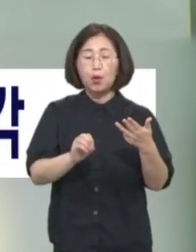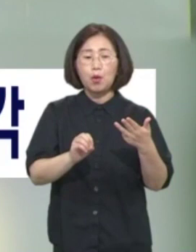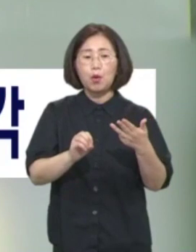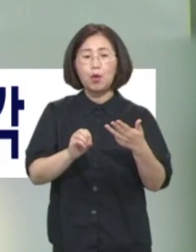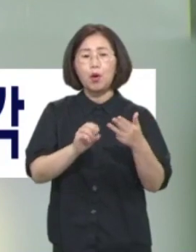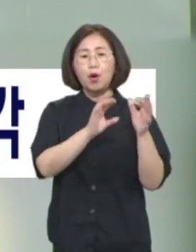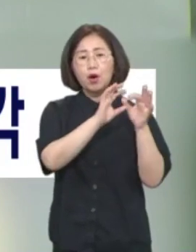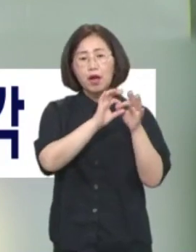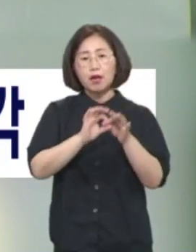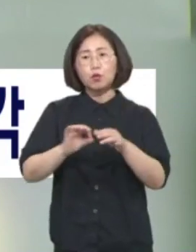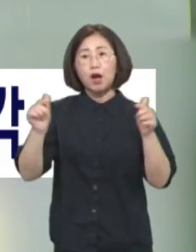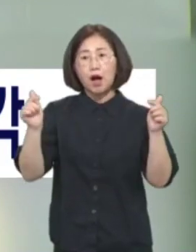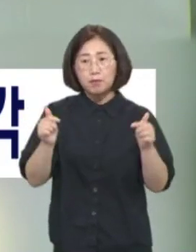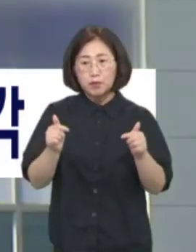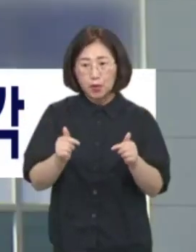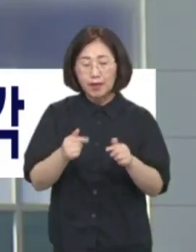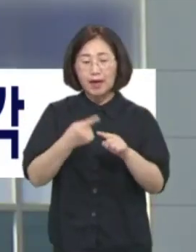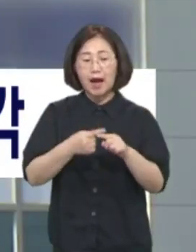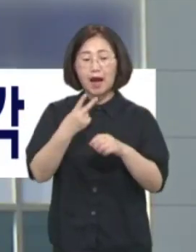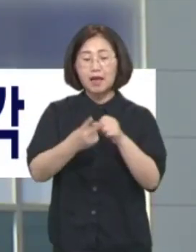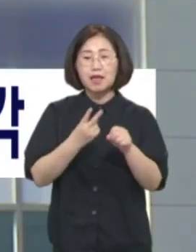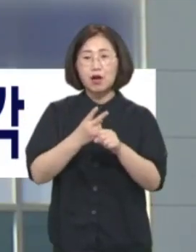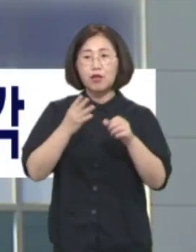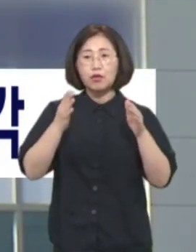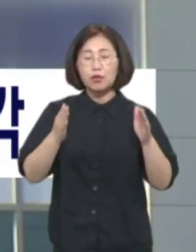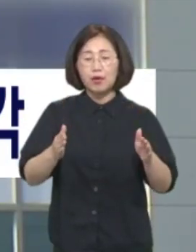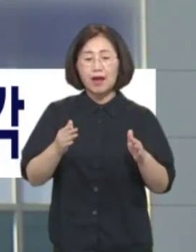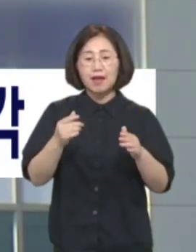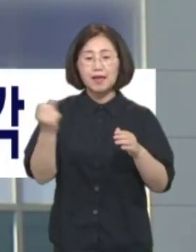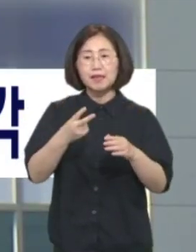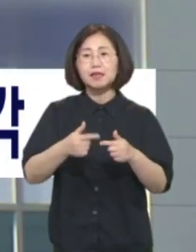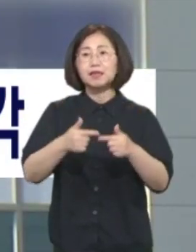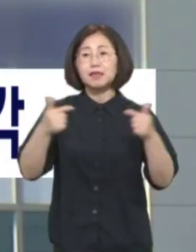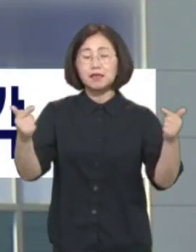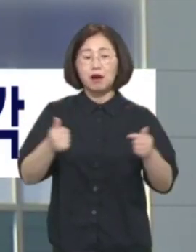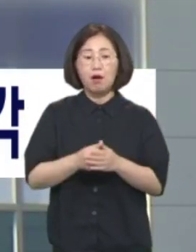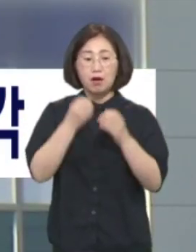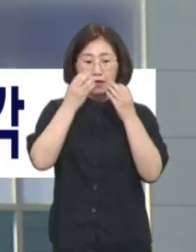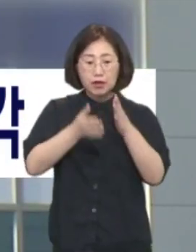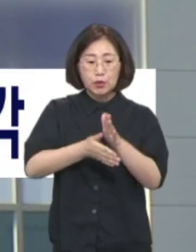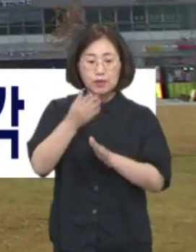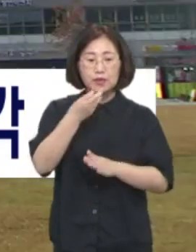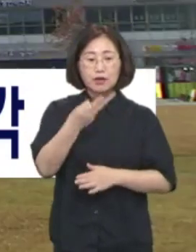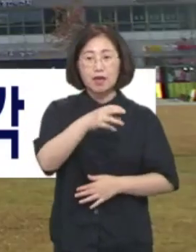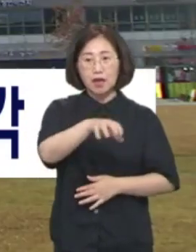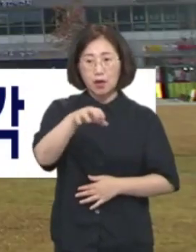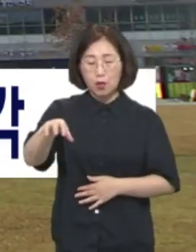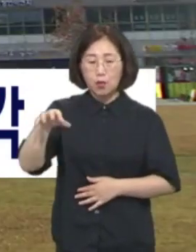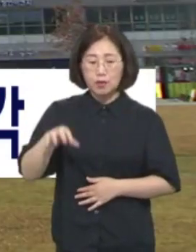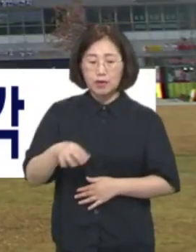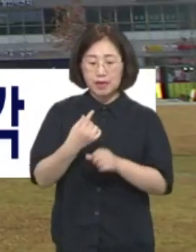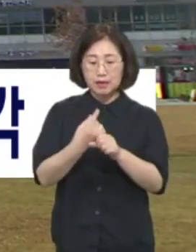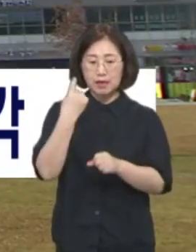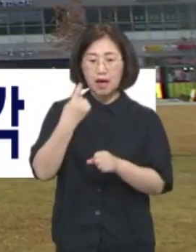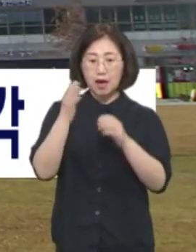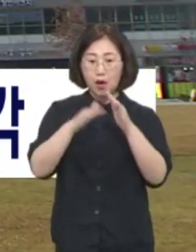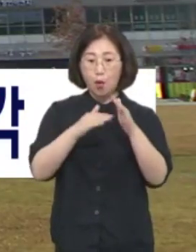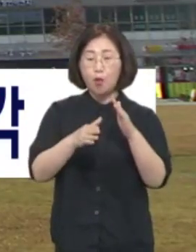이후 계속 감소하다 최근 2년 사이 다시 증가하고 있으며 신도시 13개 주요 지역의 지난해 기준